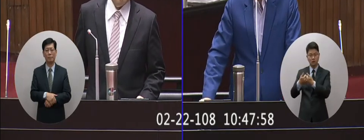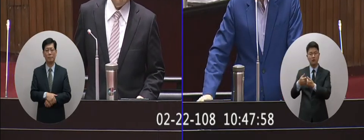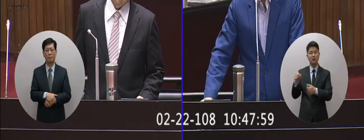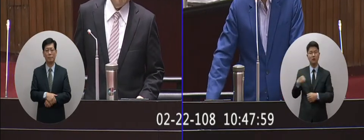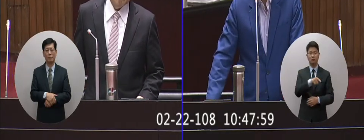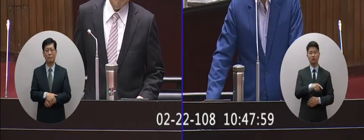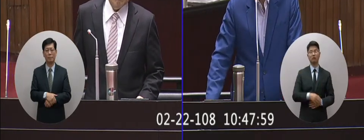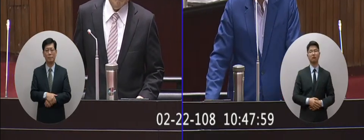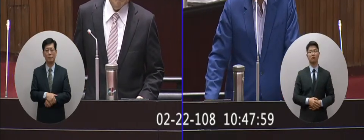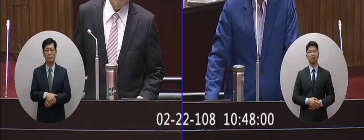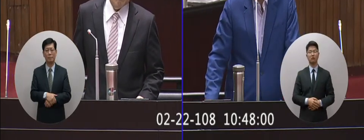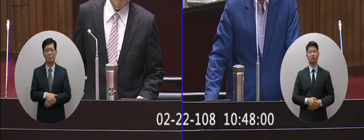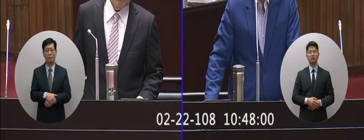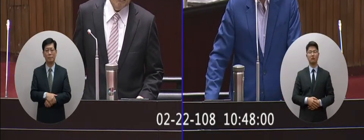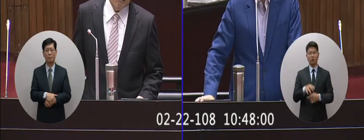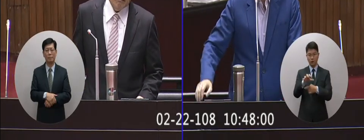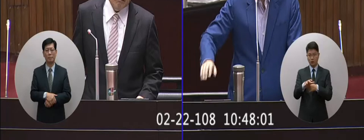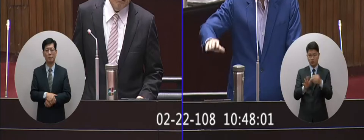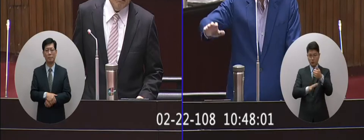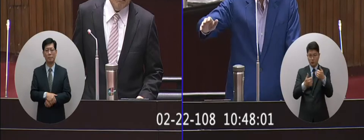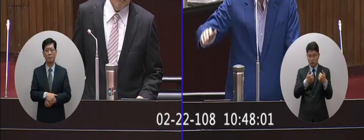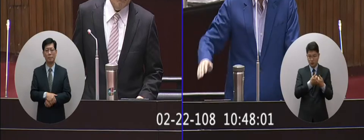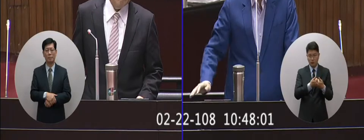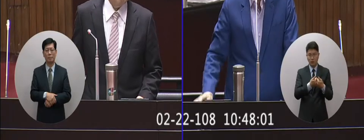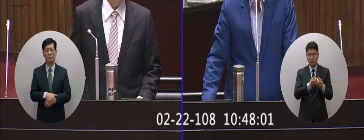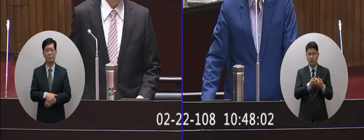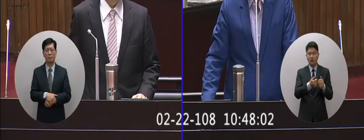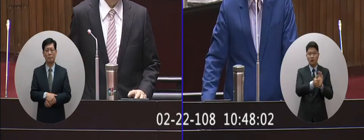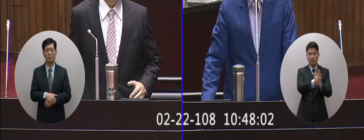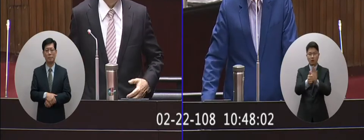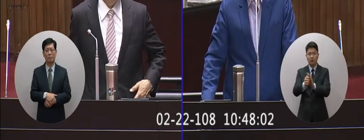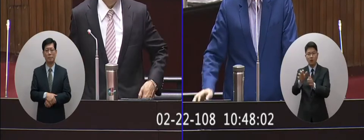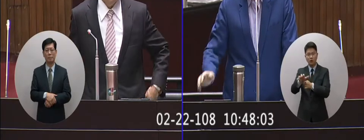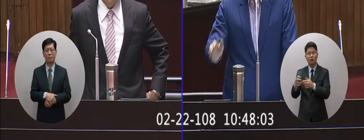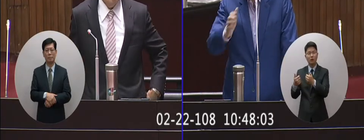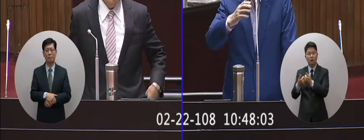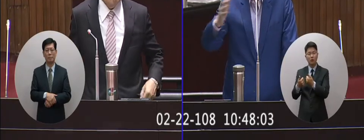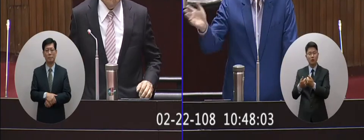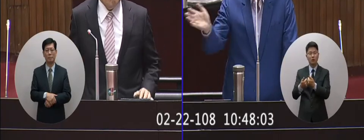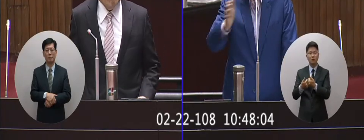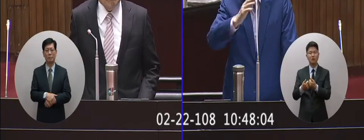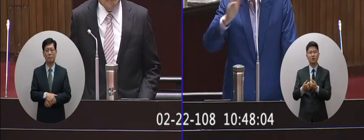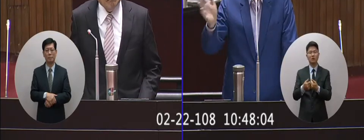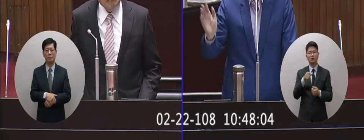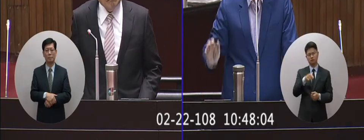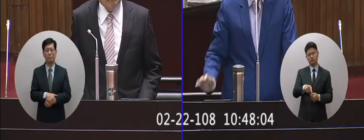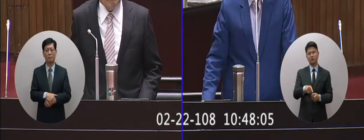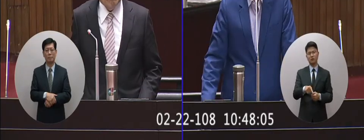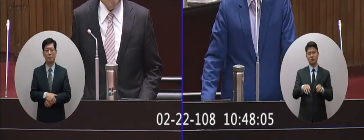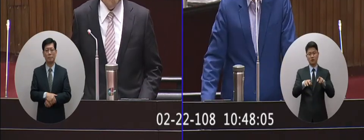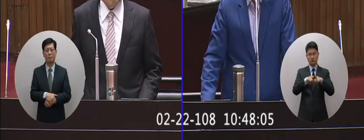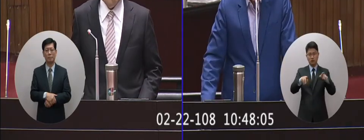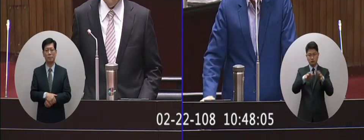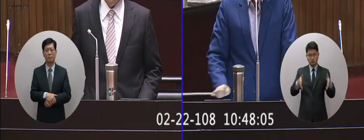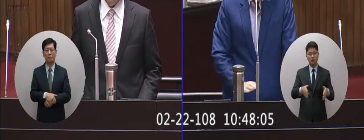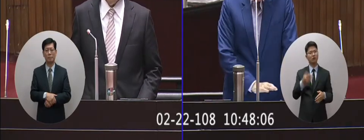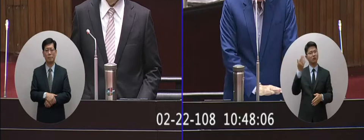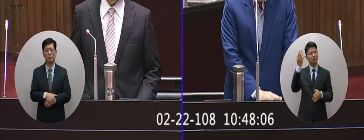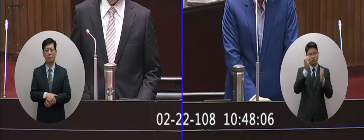我们的农委会啊，所辅导的农会其实已早就有这个平台了